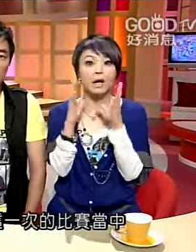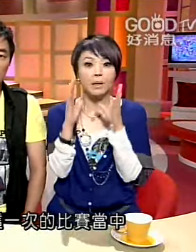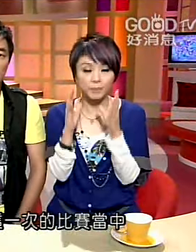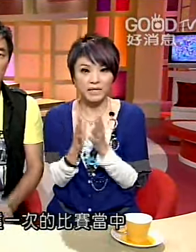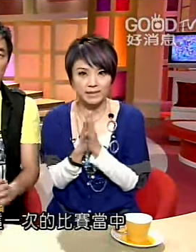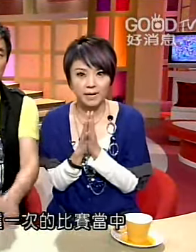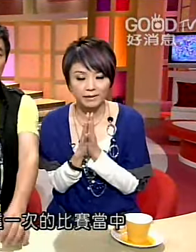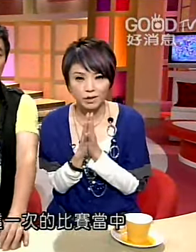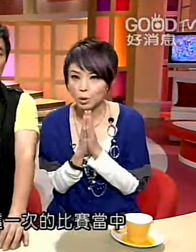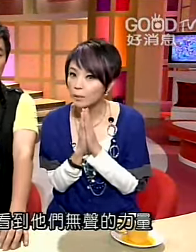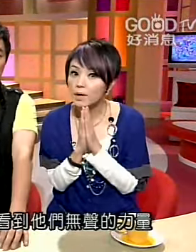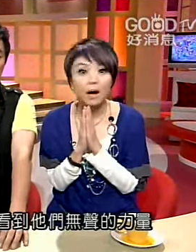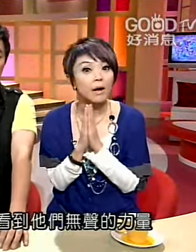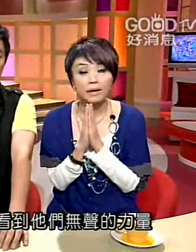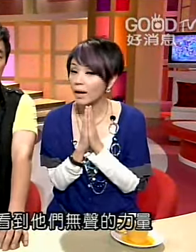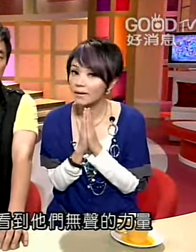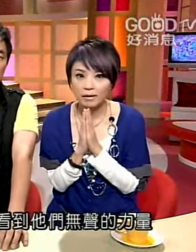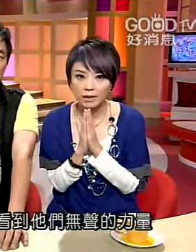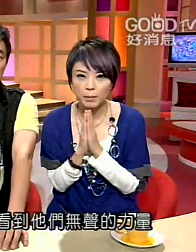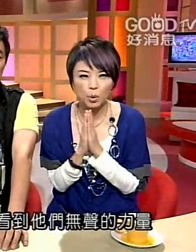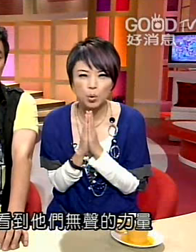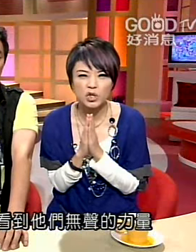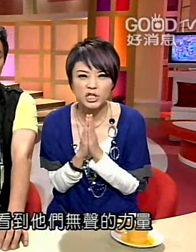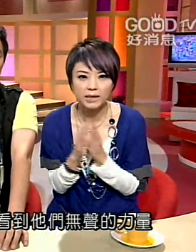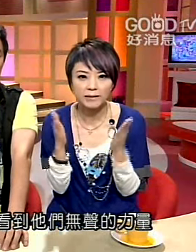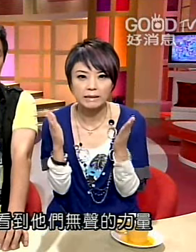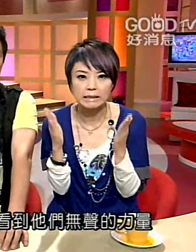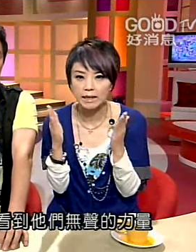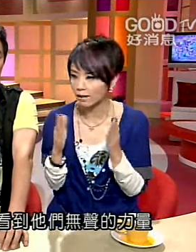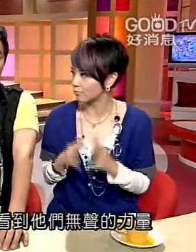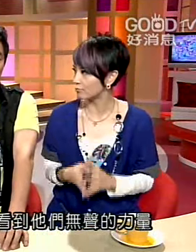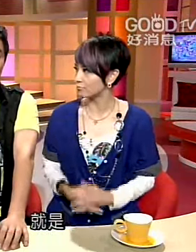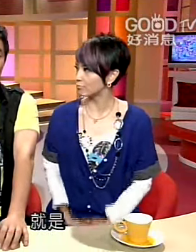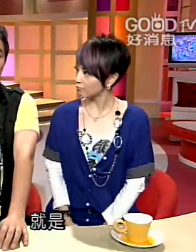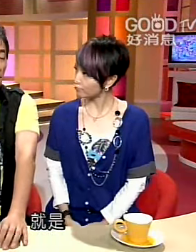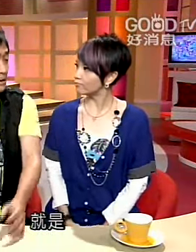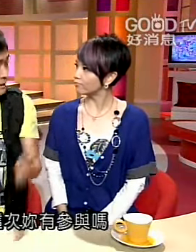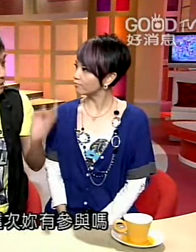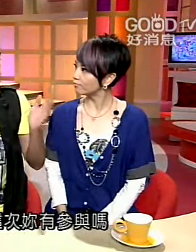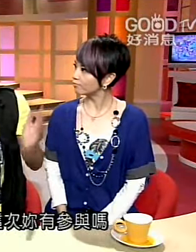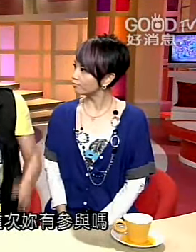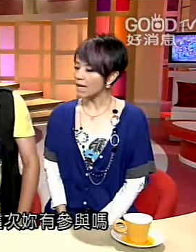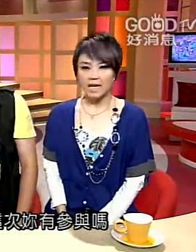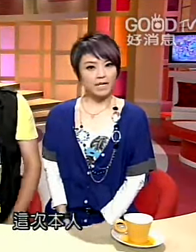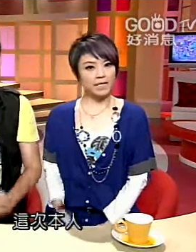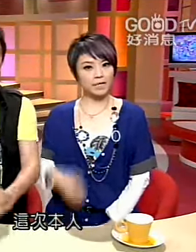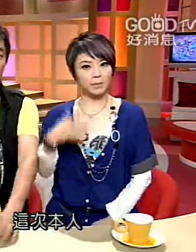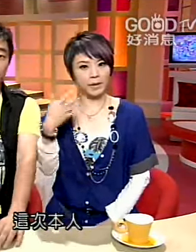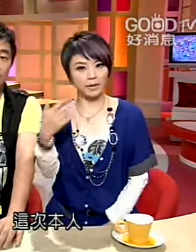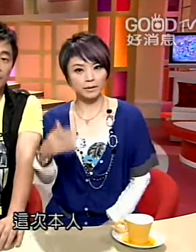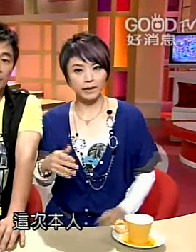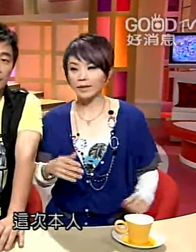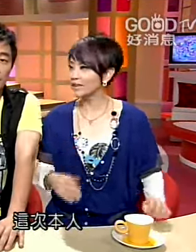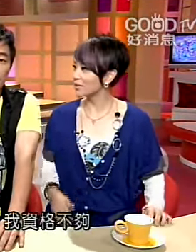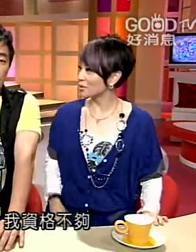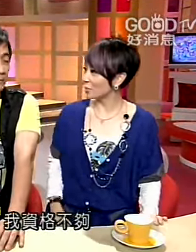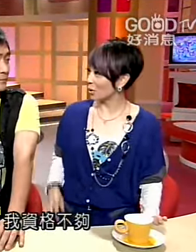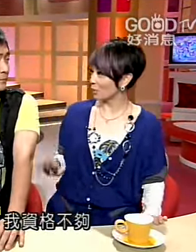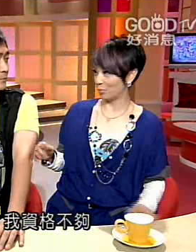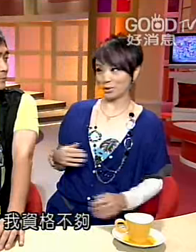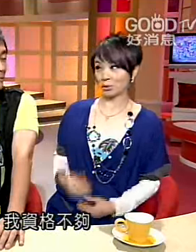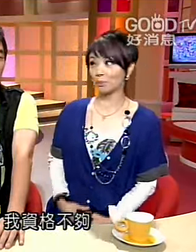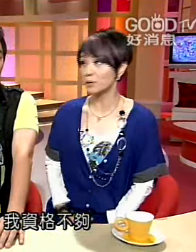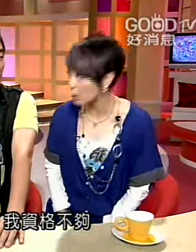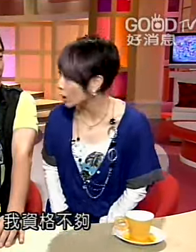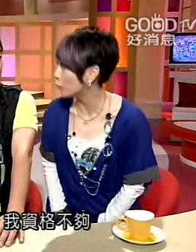的比赛当中，我们要看到他们无声的力量。 就是，这次你有参与吗？ 这是本，